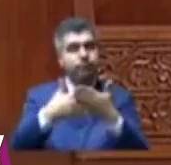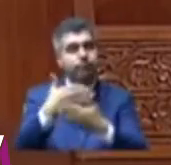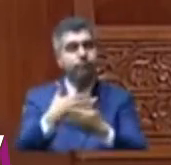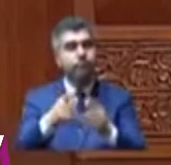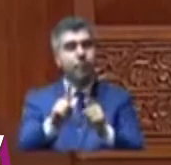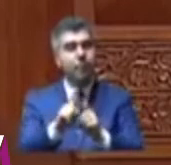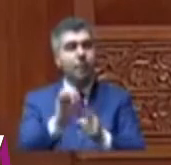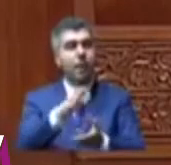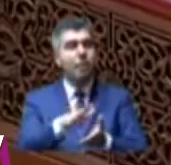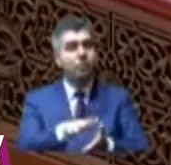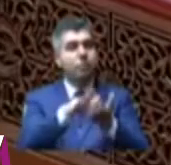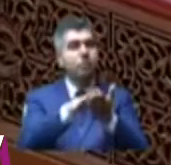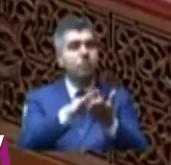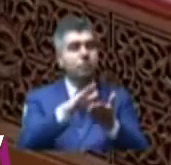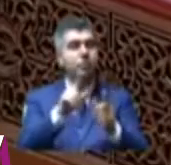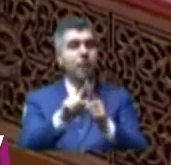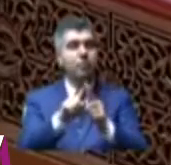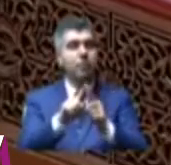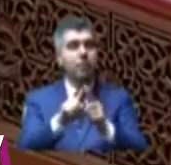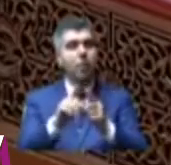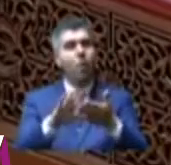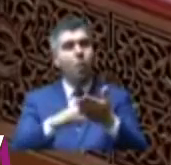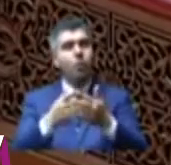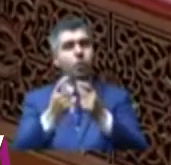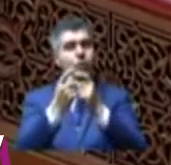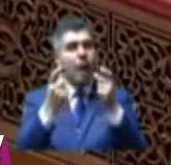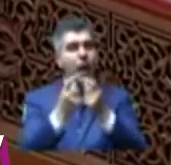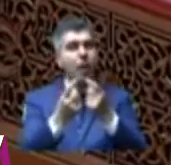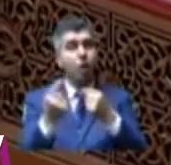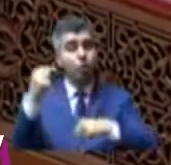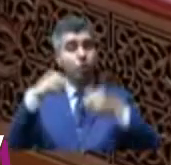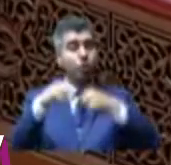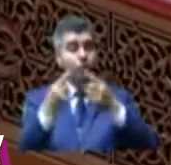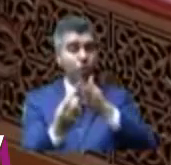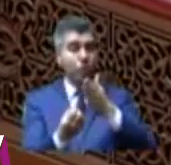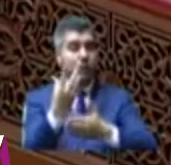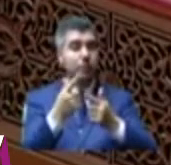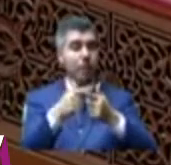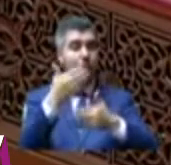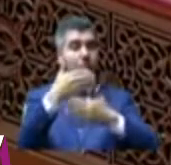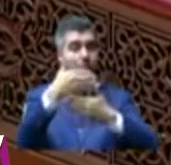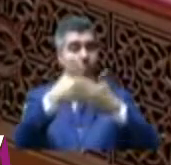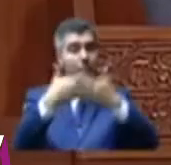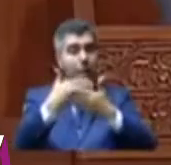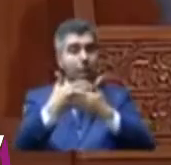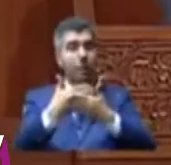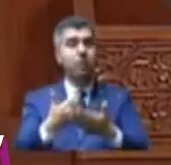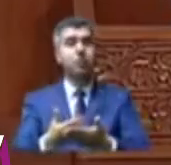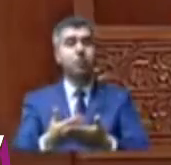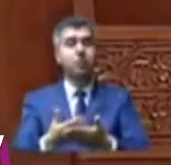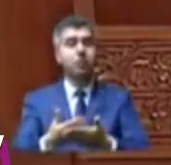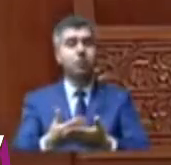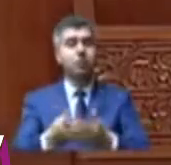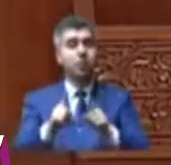وتضع رهنا إشارات الاستثمارات المنتجة، وضيعت عليها كذلك إمكانيات تقوية إمكانياتها